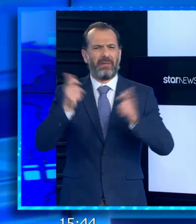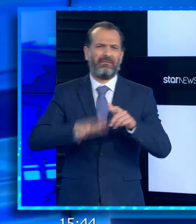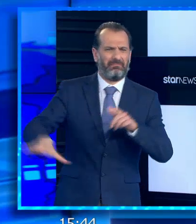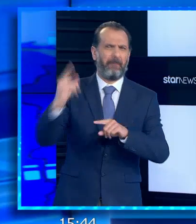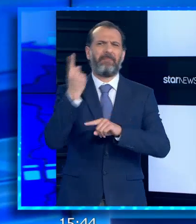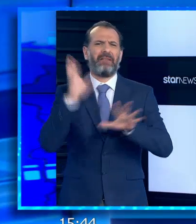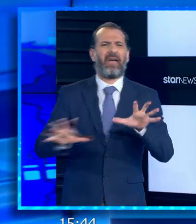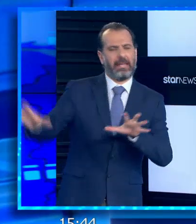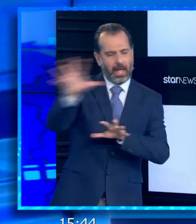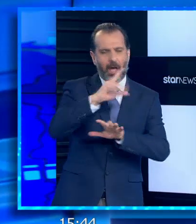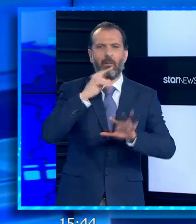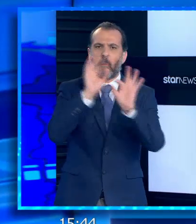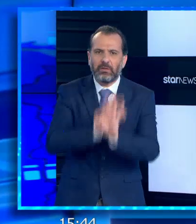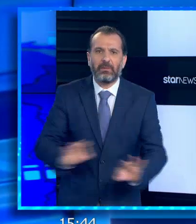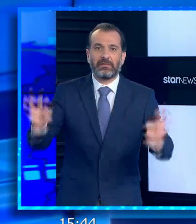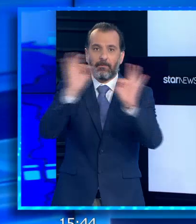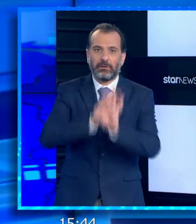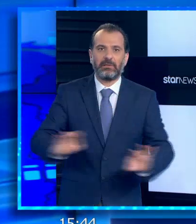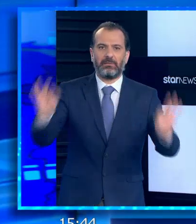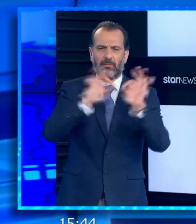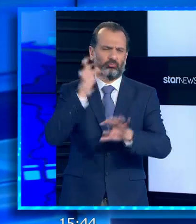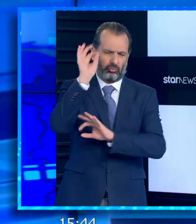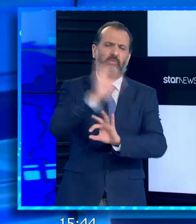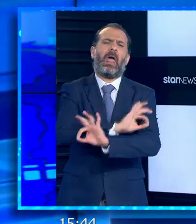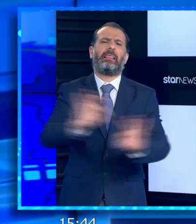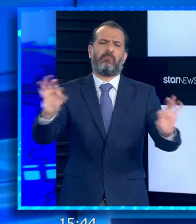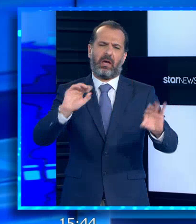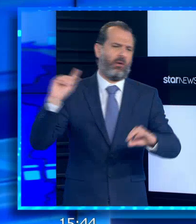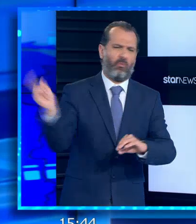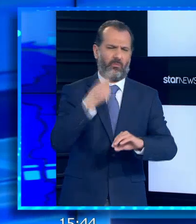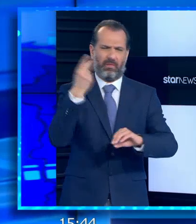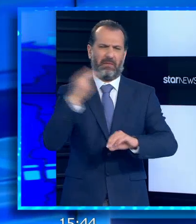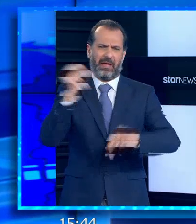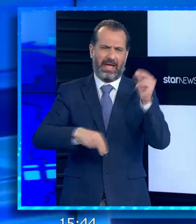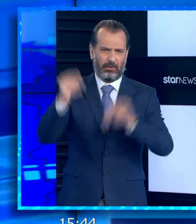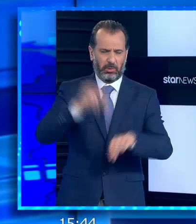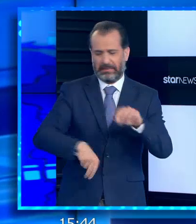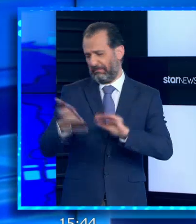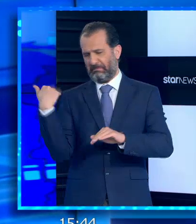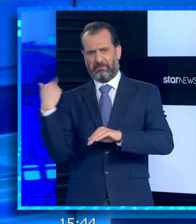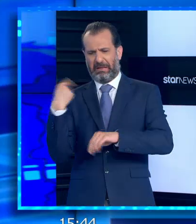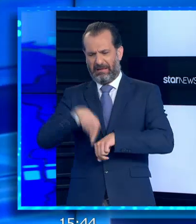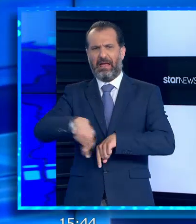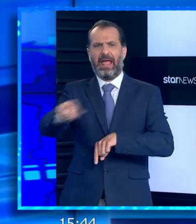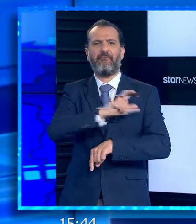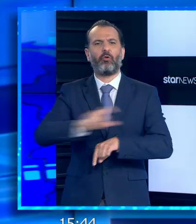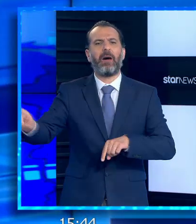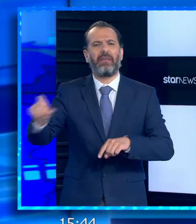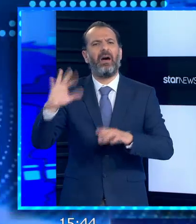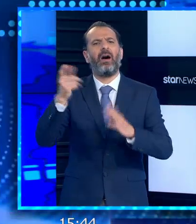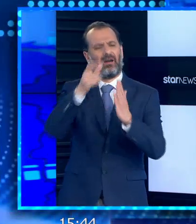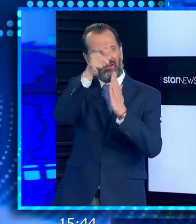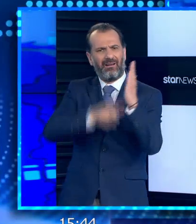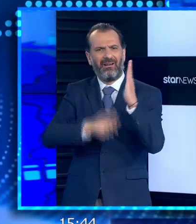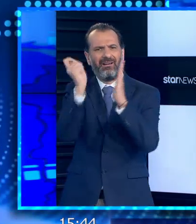ώστε όλα να είναι έτοιμα για τις εκλογές. Από την αρχή της εβδομάδας, μάλιστα, έχει ξεκινήσει και η διανομή ψηφοδελτίων ανά τη χώρα. Ο Γιώργος